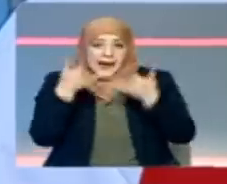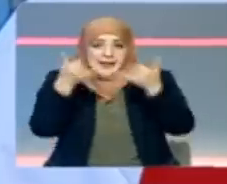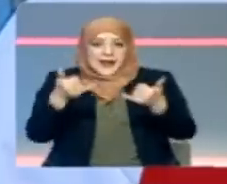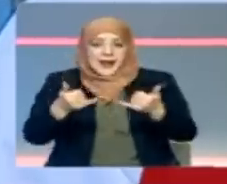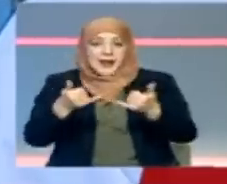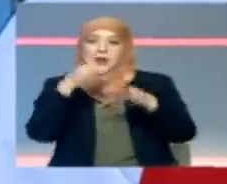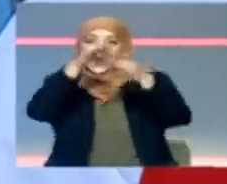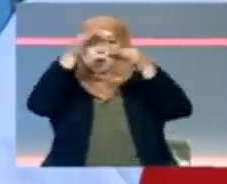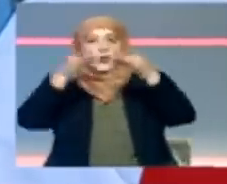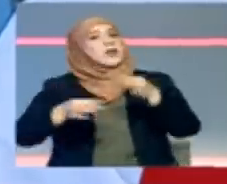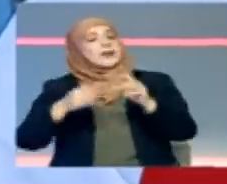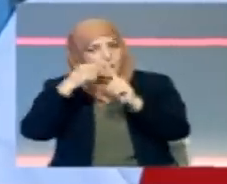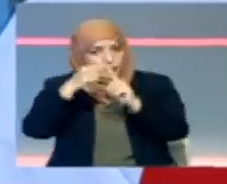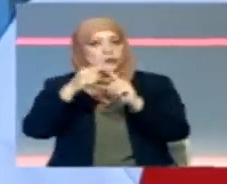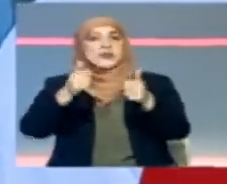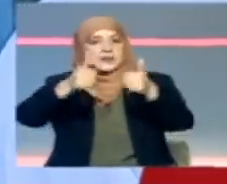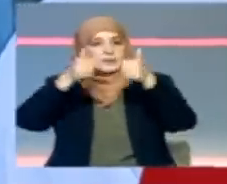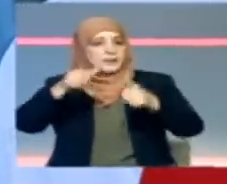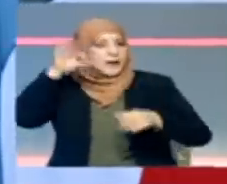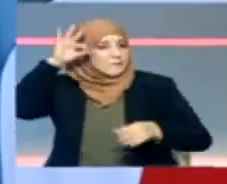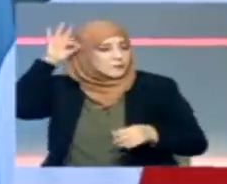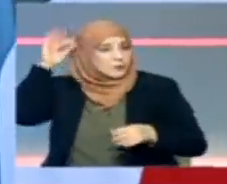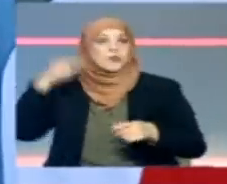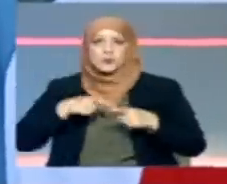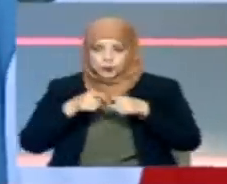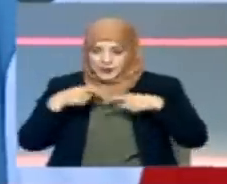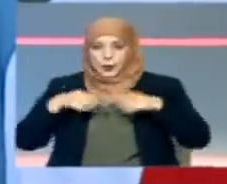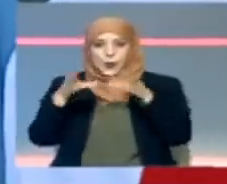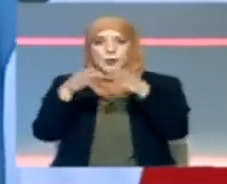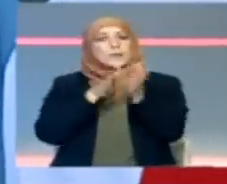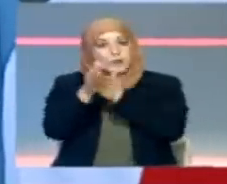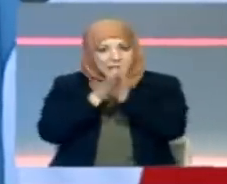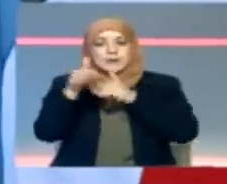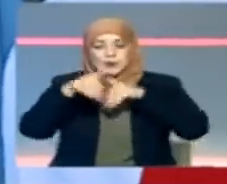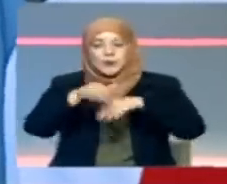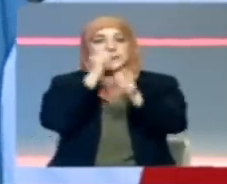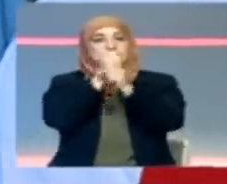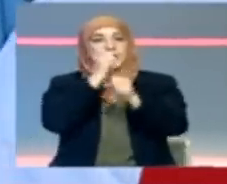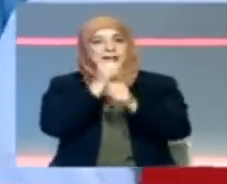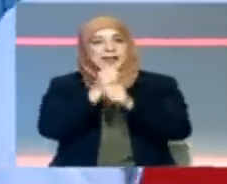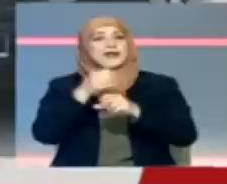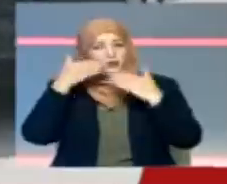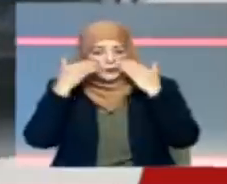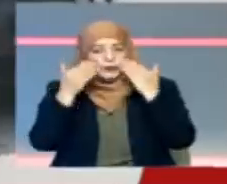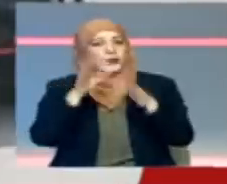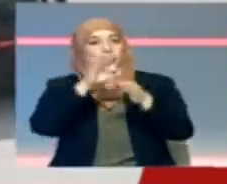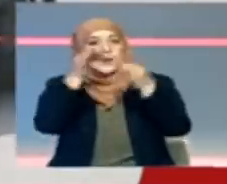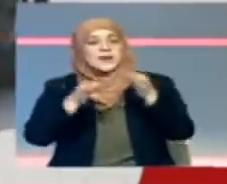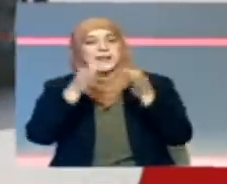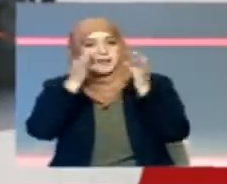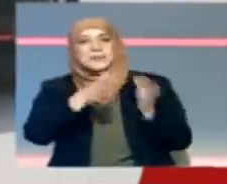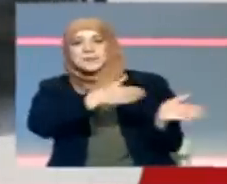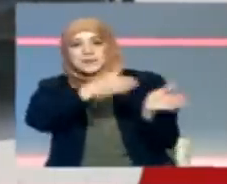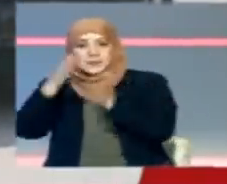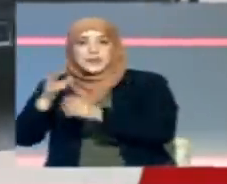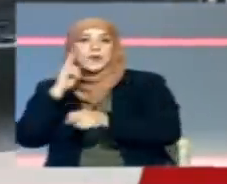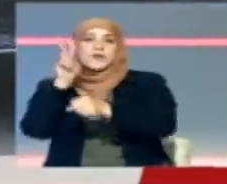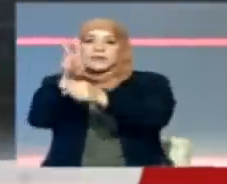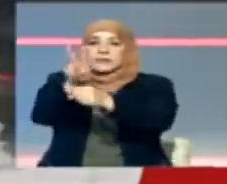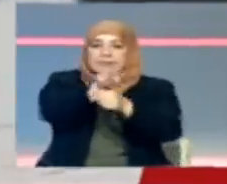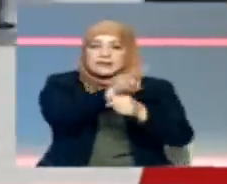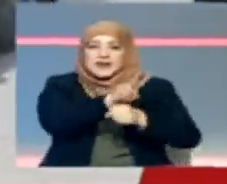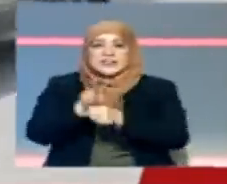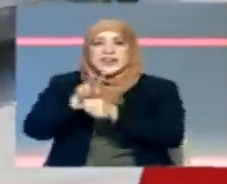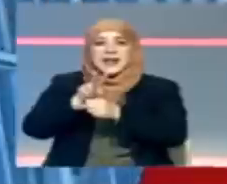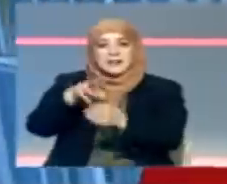نتيجة إيجابية برشا، ونحن متحمسين باش نكملوا نخدموا ونكملوا العينات متاعنا. وفي زيارة ميدانية